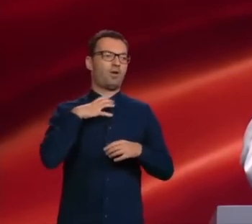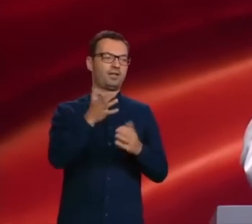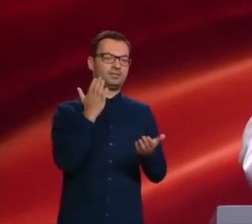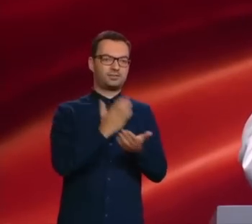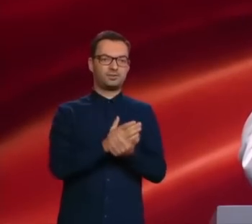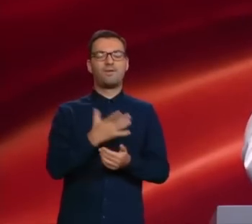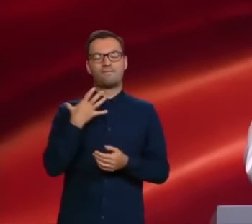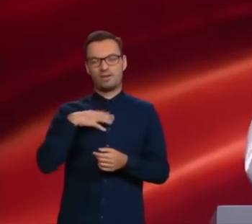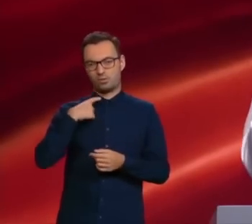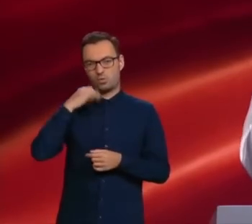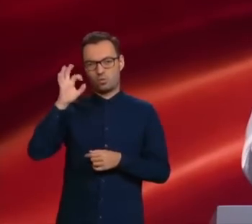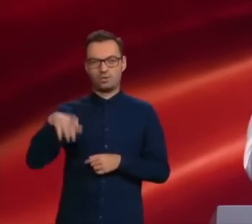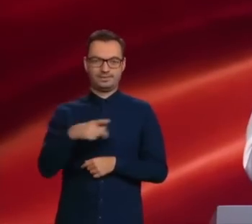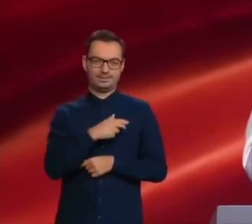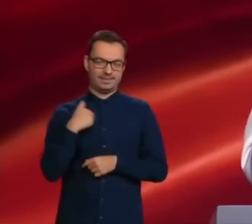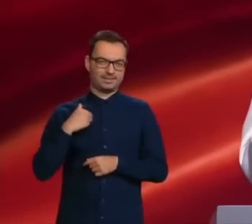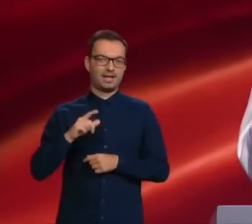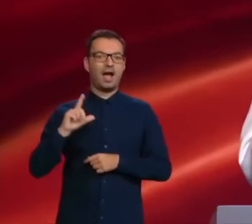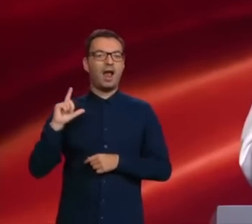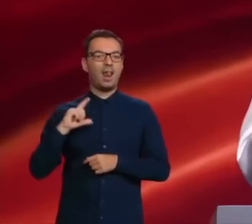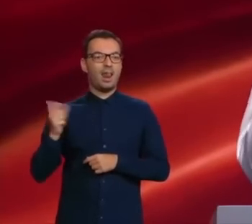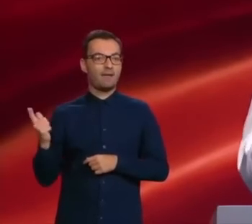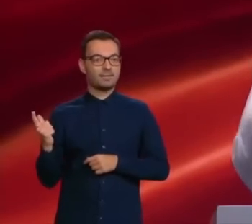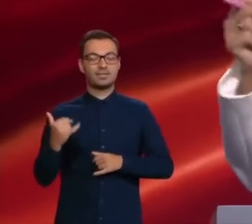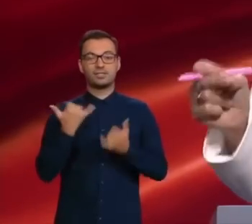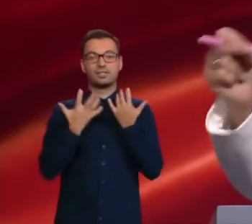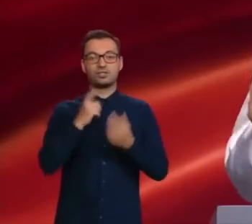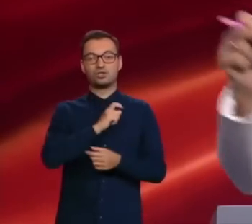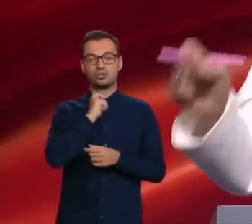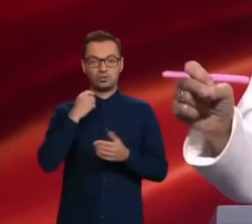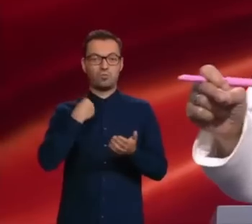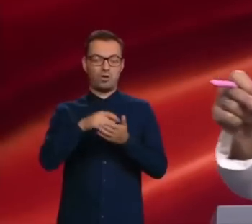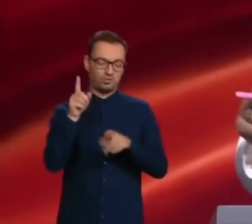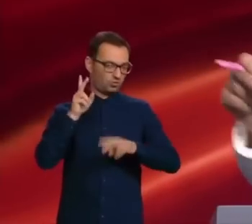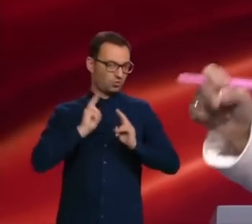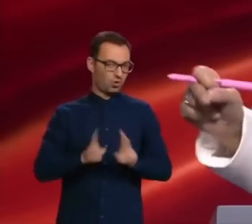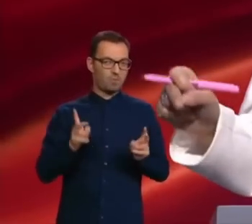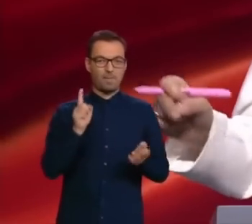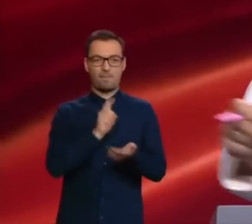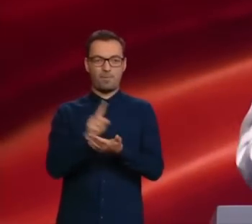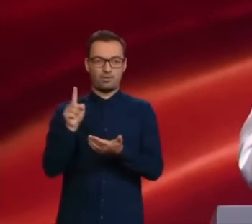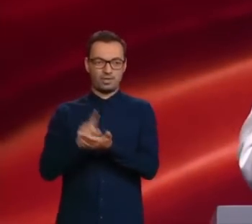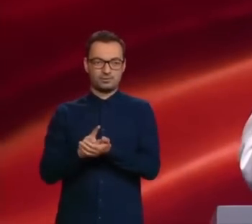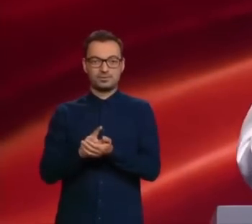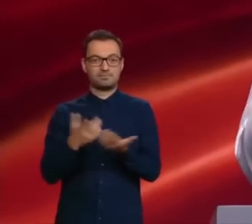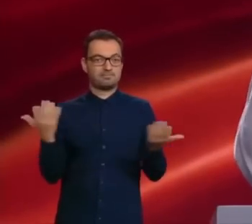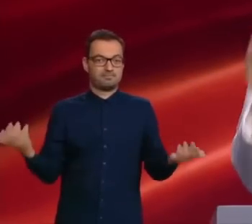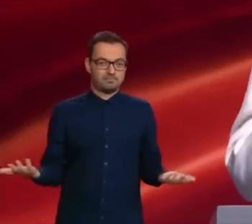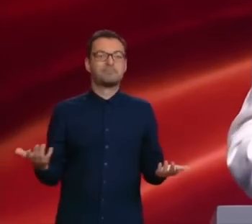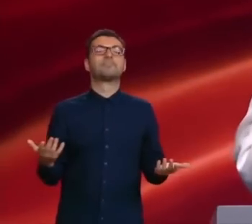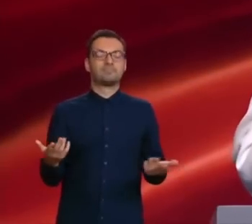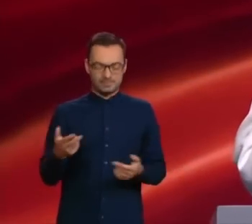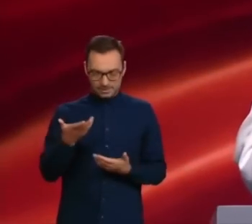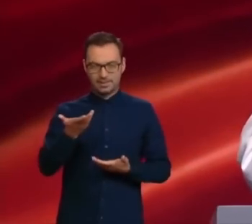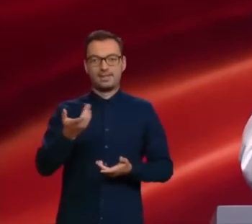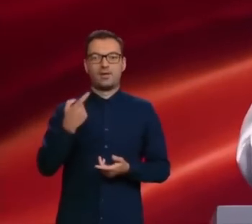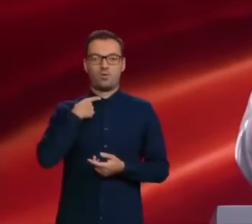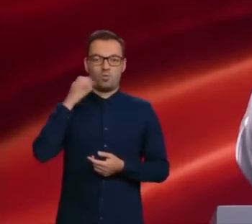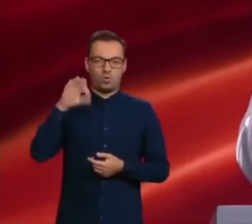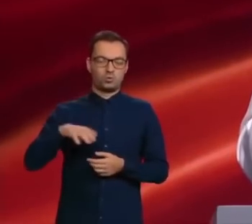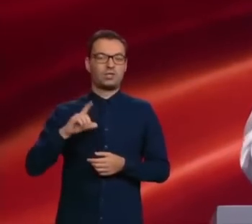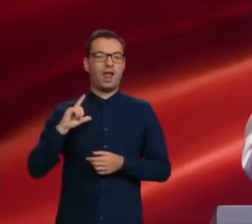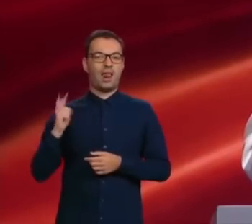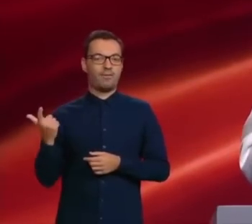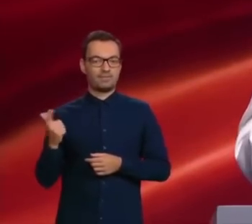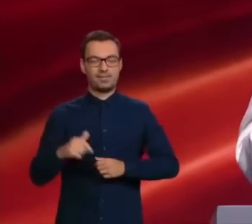na lewicę. Nie jeżeli jestem chcecie, milionerem. Żeby ksiądz płacił takie same podatki, jak jego parafianie, głosujcie na lewicę.